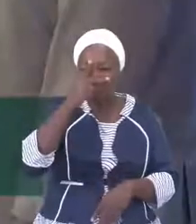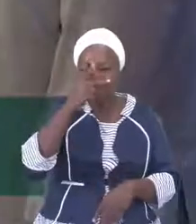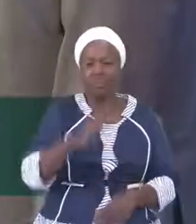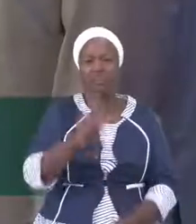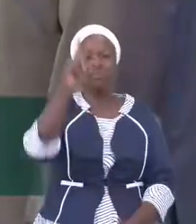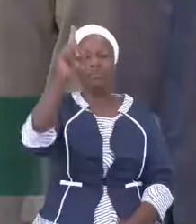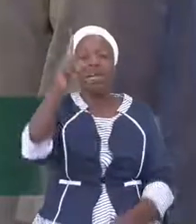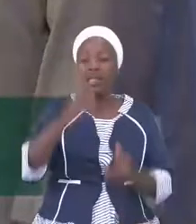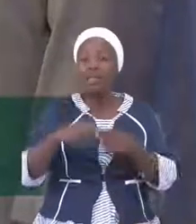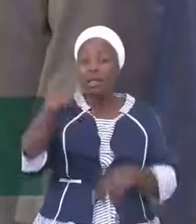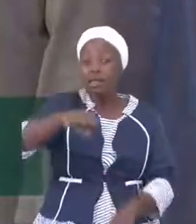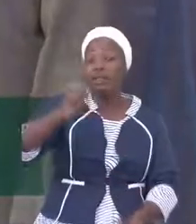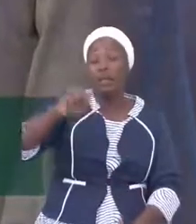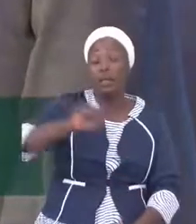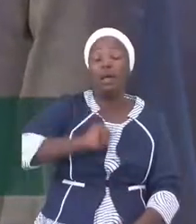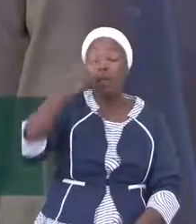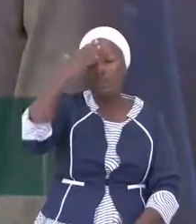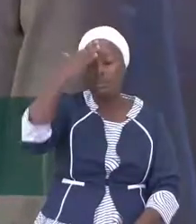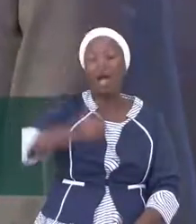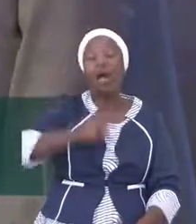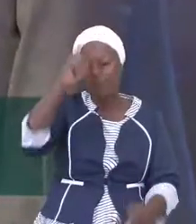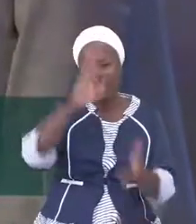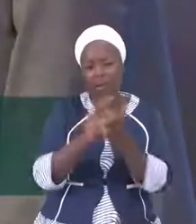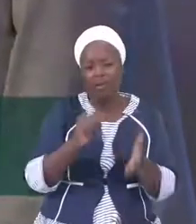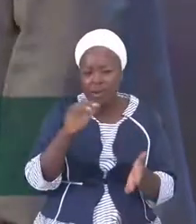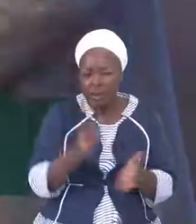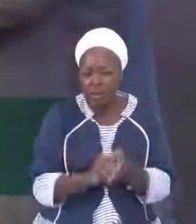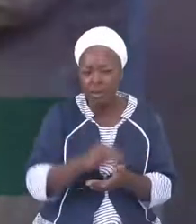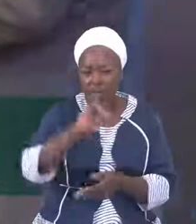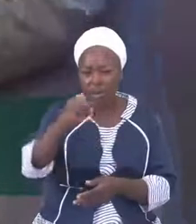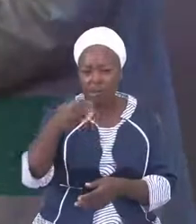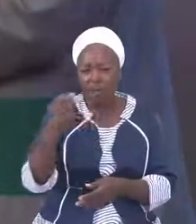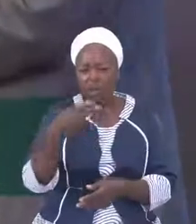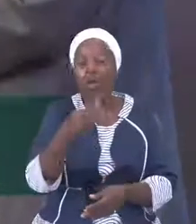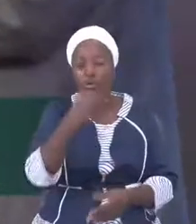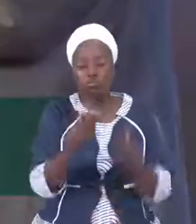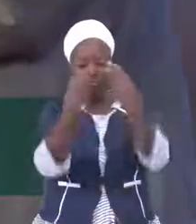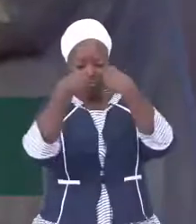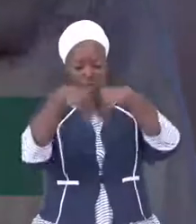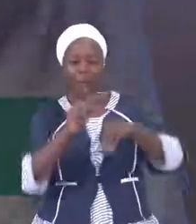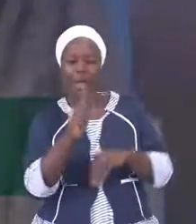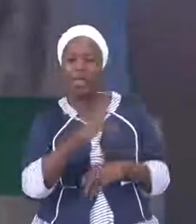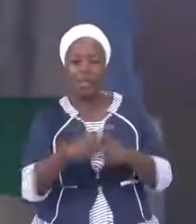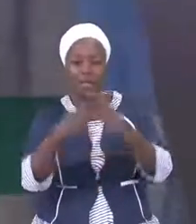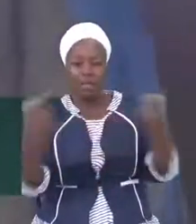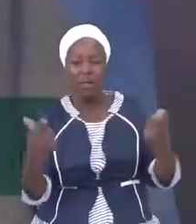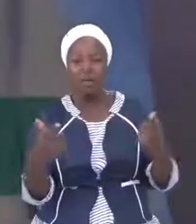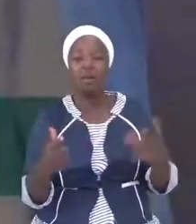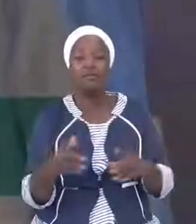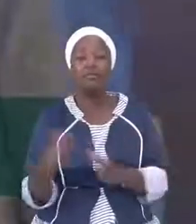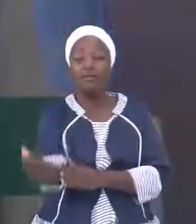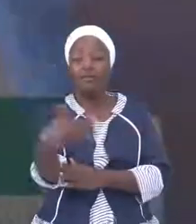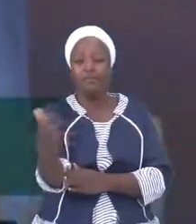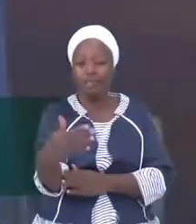ait pu lever la main. Il y a une petite fille qui a levé la main et dit, oui, je crois que Jonas était englouti par